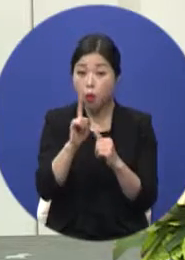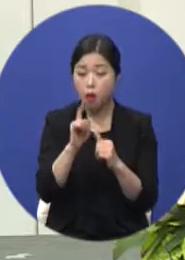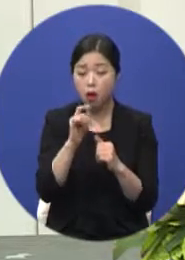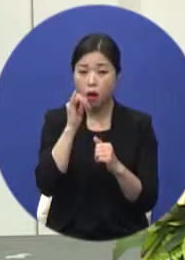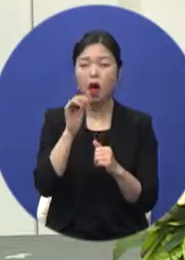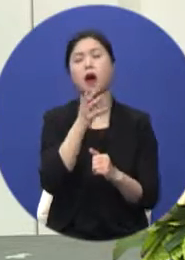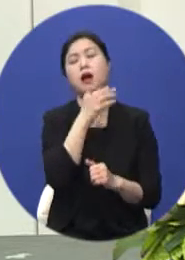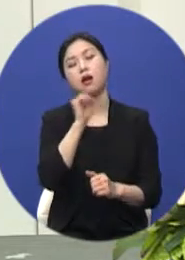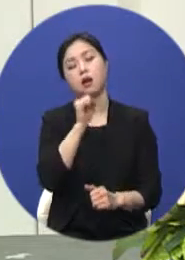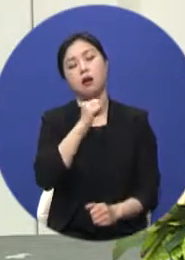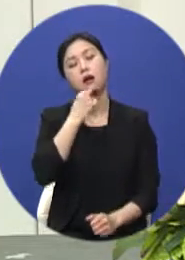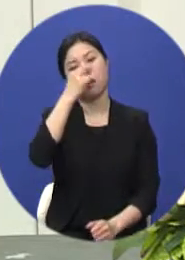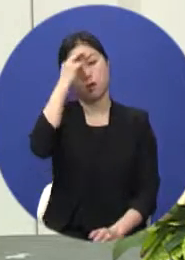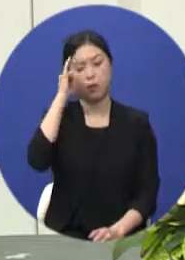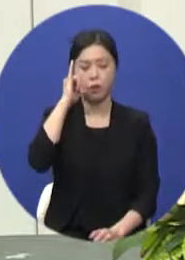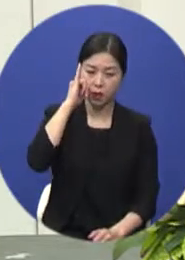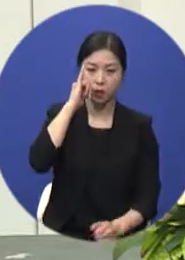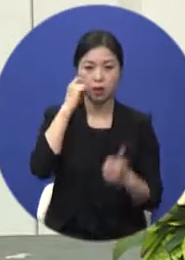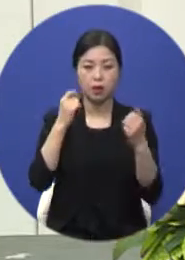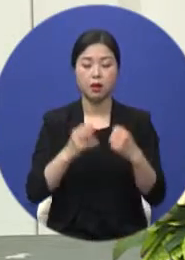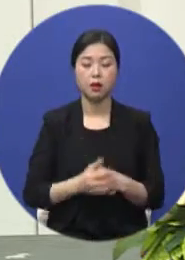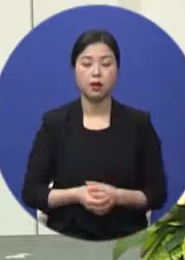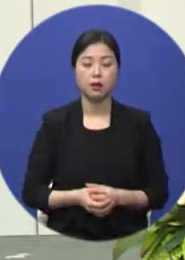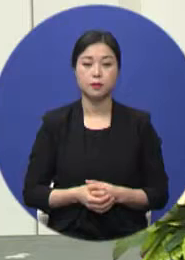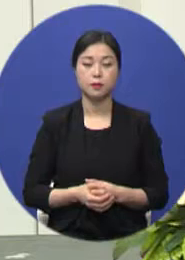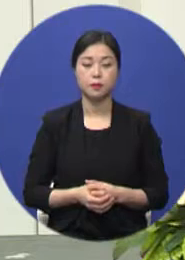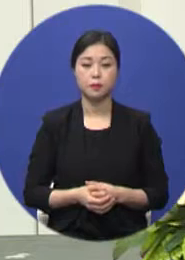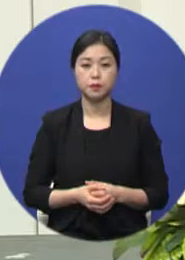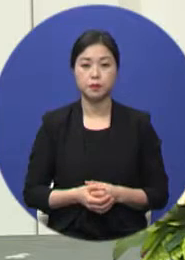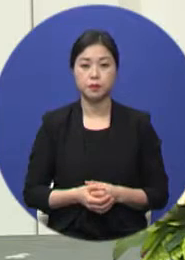알코올 중독으로. 네.